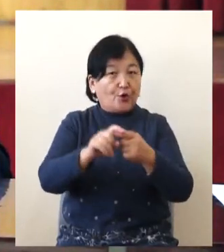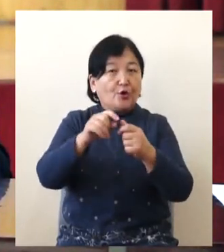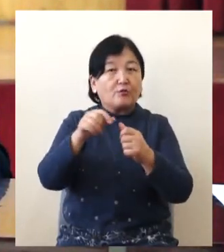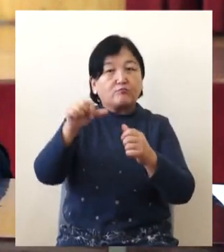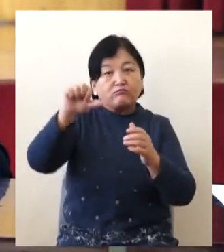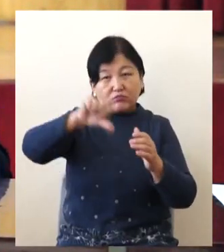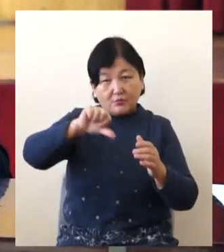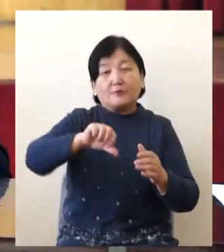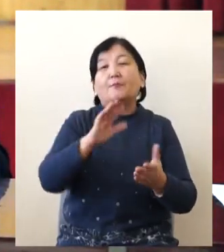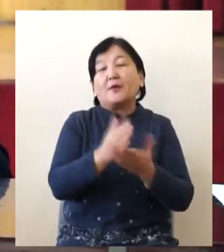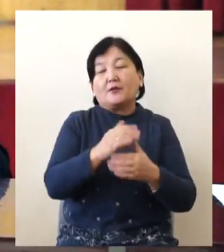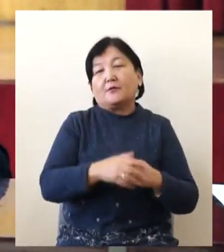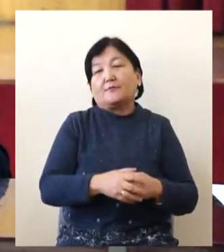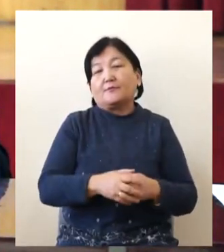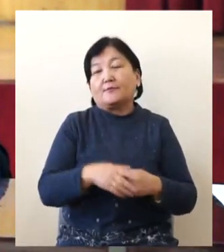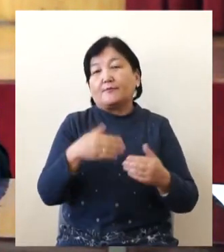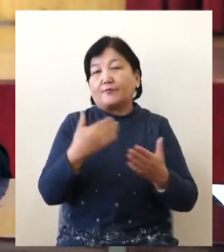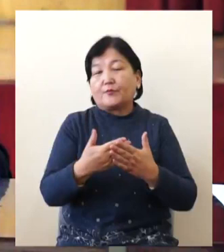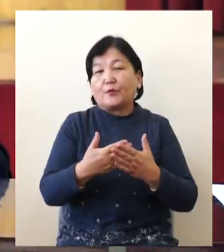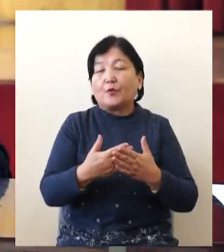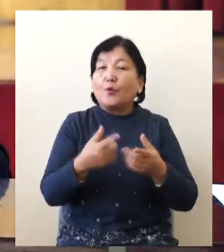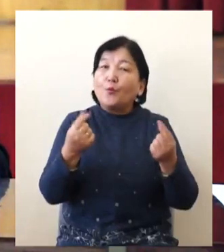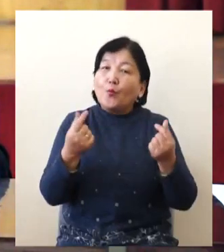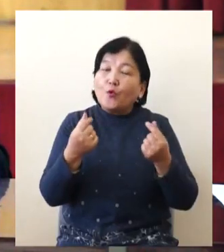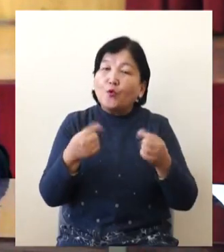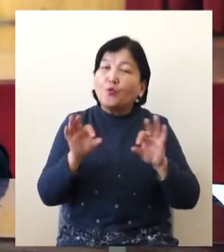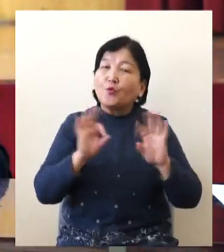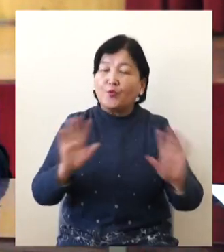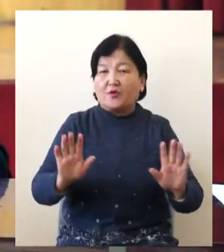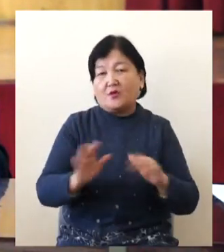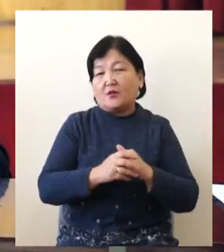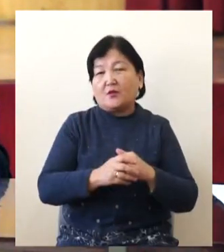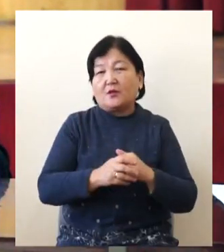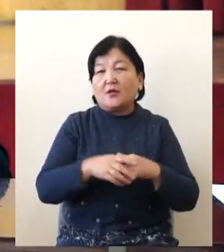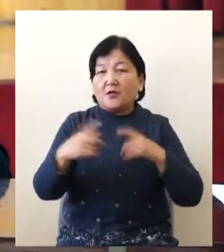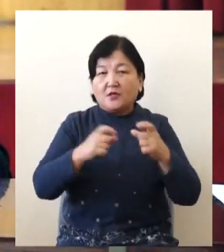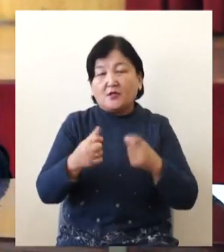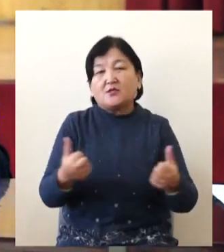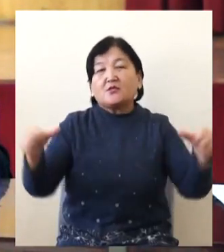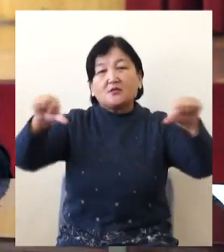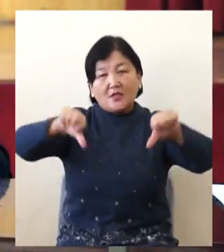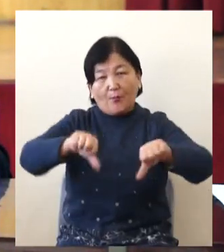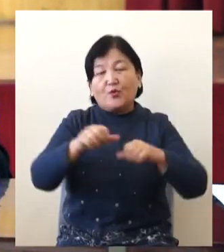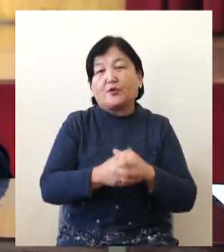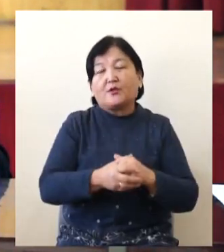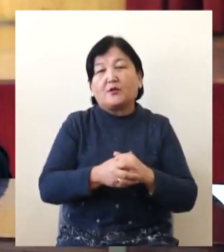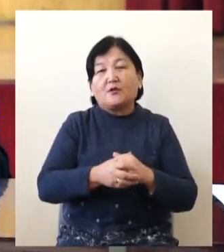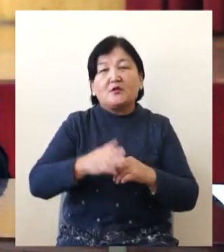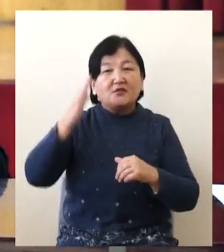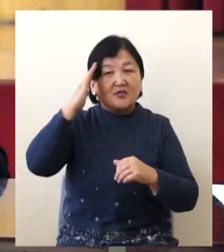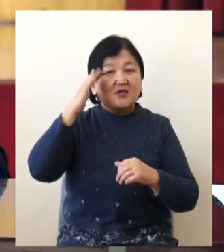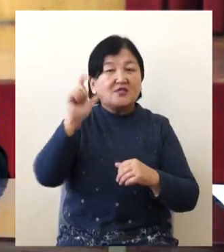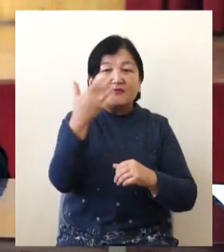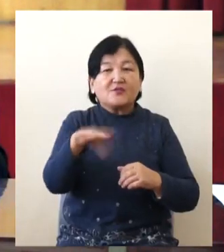хэлэх эрх чөлөө хумигддаг, төдөлгүй мөнгө нь үнгүйддэг, эдийн засгийн дампуурдаг, цэрэг зэвсгийн